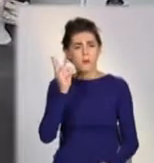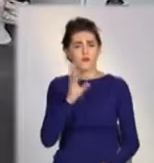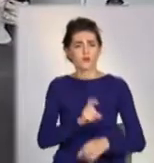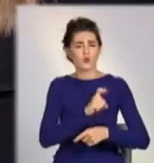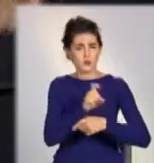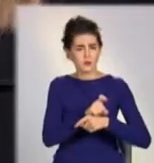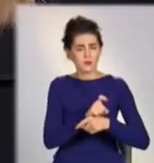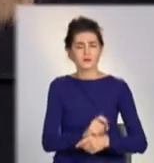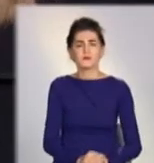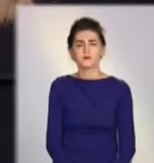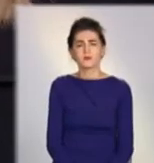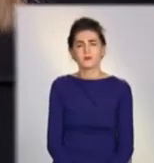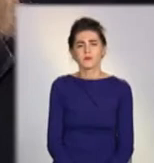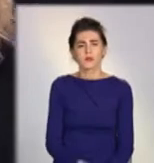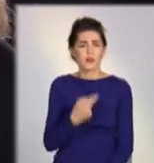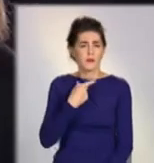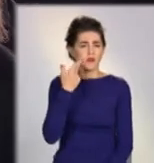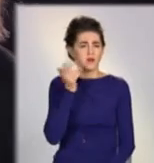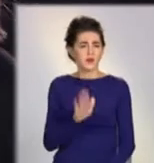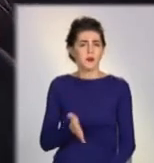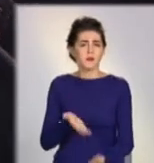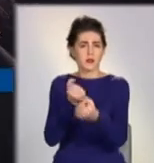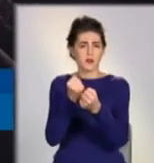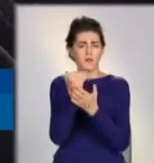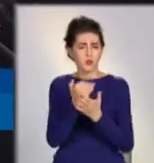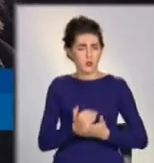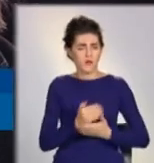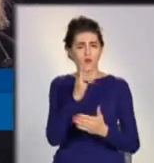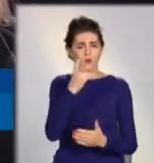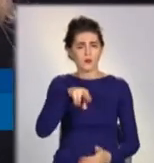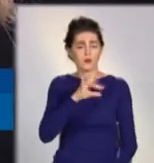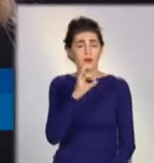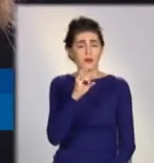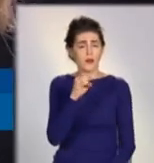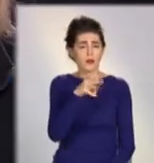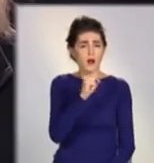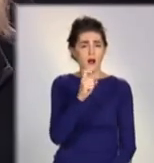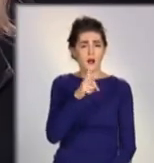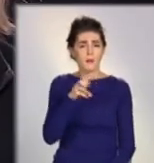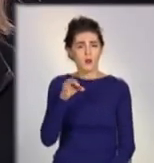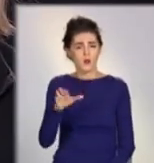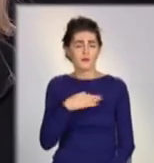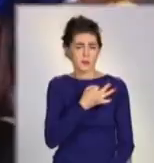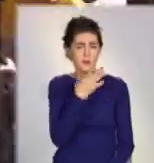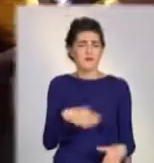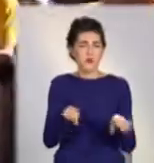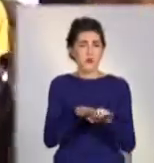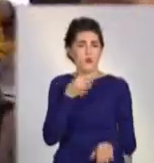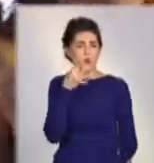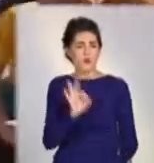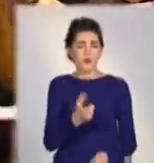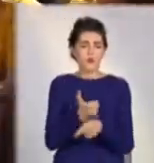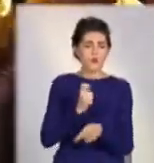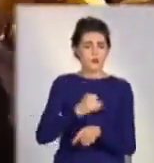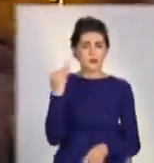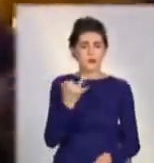Донеччині. Я завжди рада підтримати проєкти Ріната Ахметова, але взагалі мені дуже завжди подобається такий досвід отримати цікавий. За останні